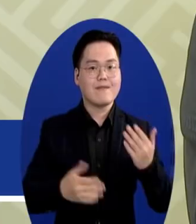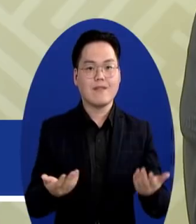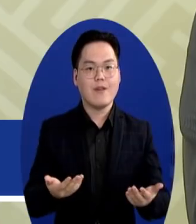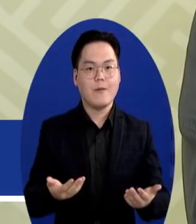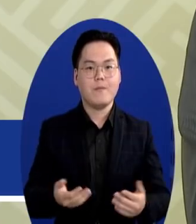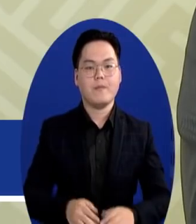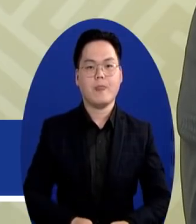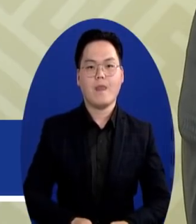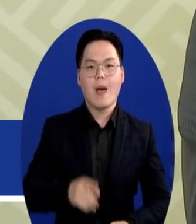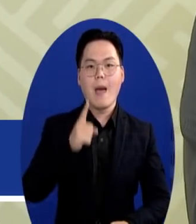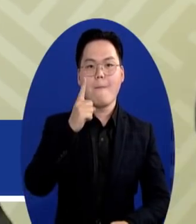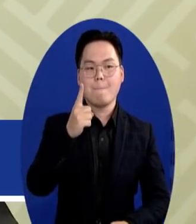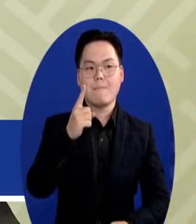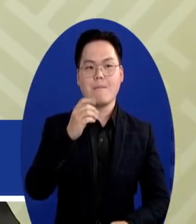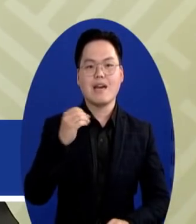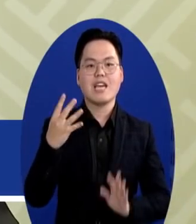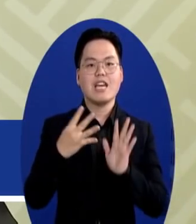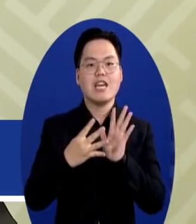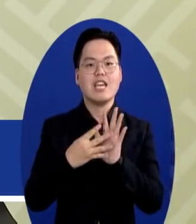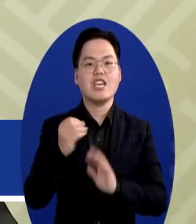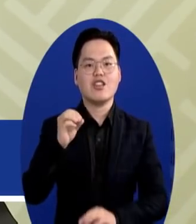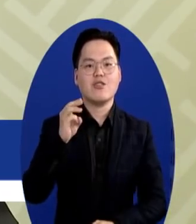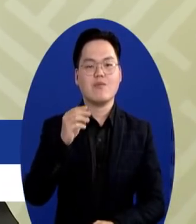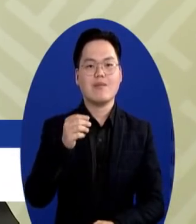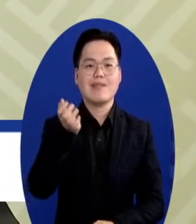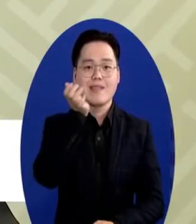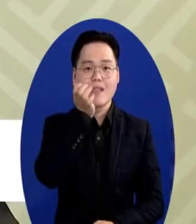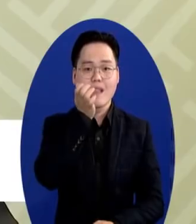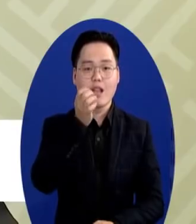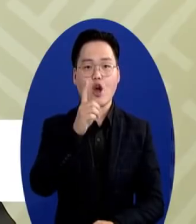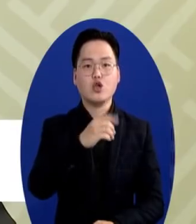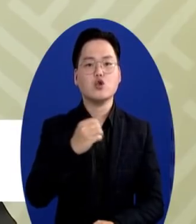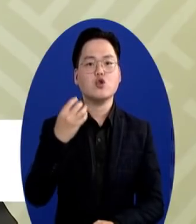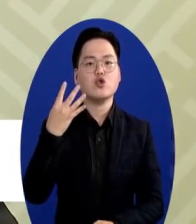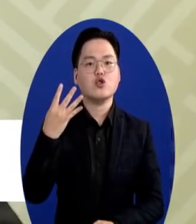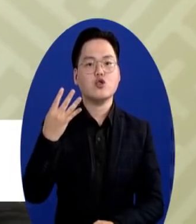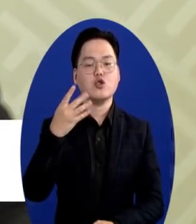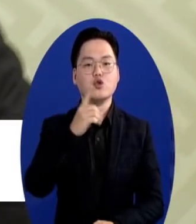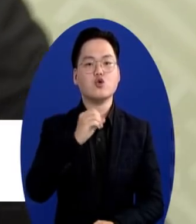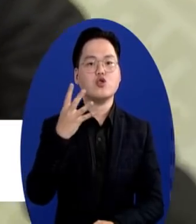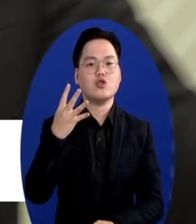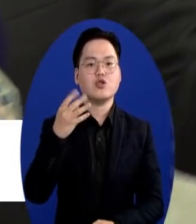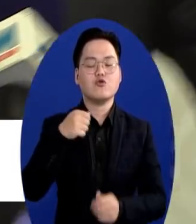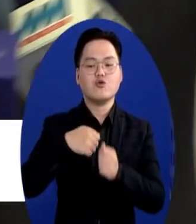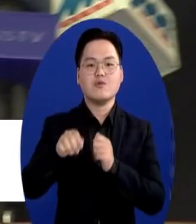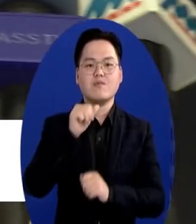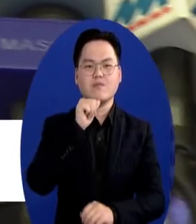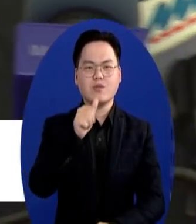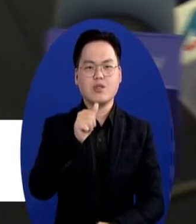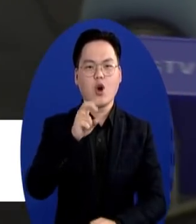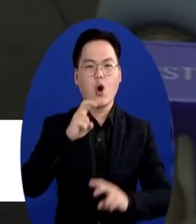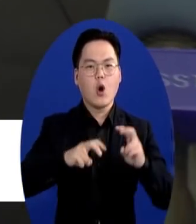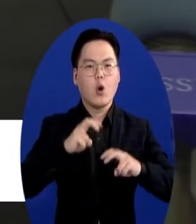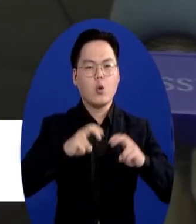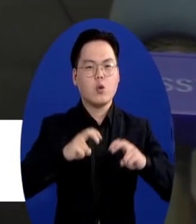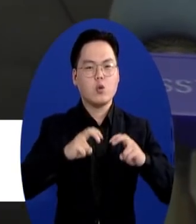одоо энэ 1090 төгрөгийн үнэтэй байгаа Атар талхын 109 төгрөгийн нөөтийн татвар төлөх биш. Үйлдвэрлэлийн шат тулгунд